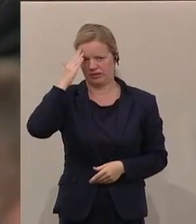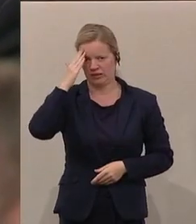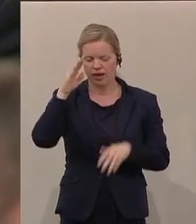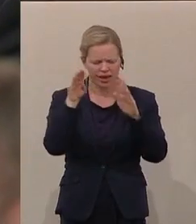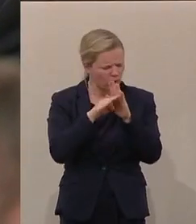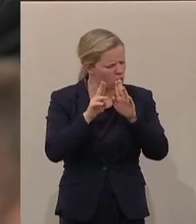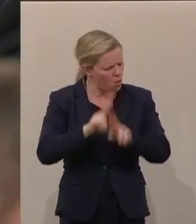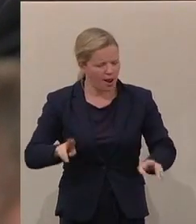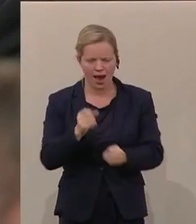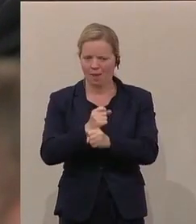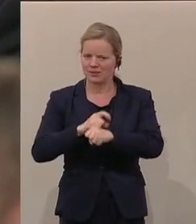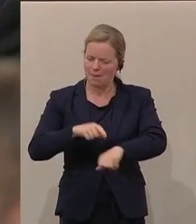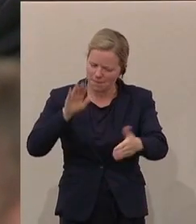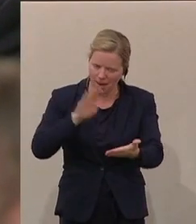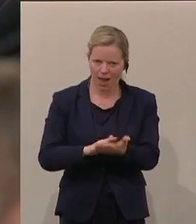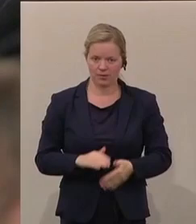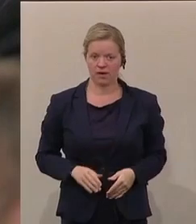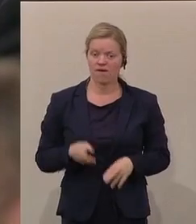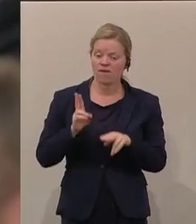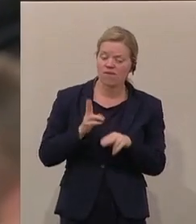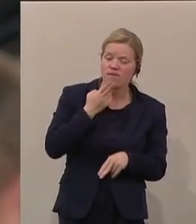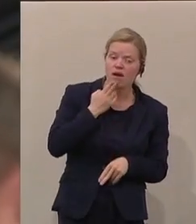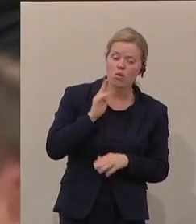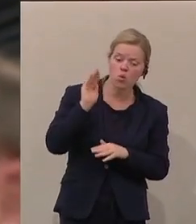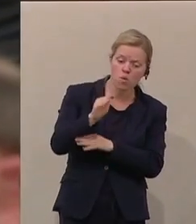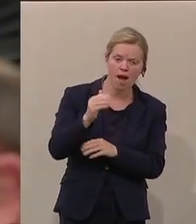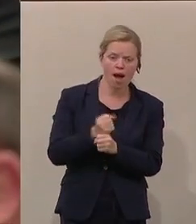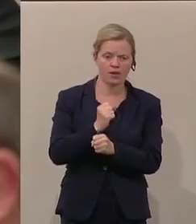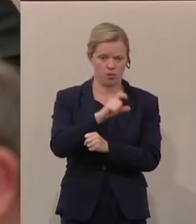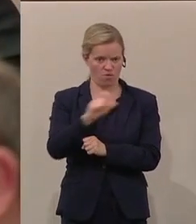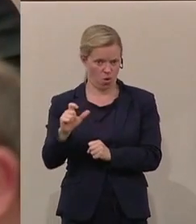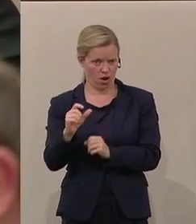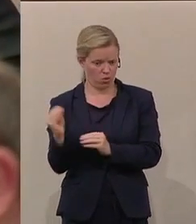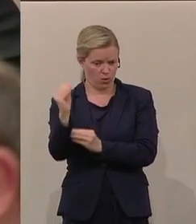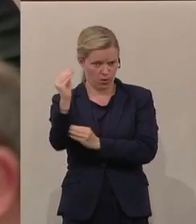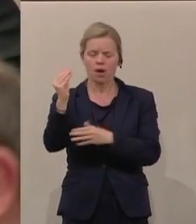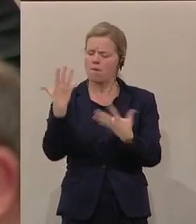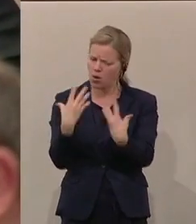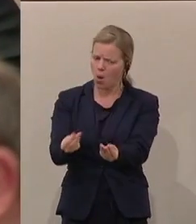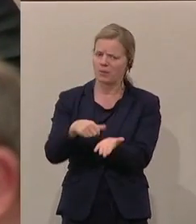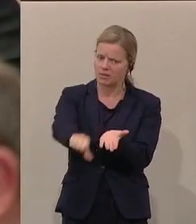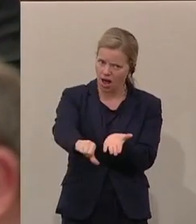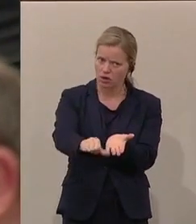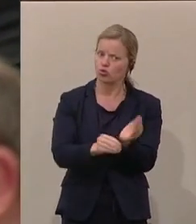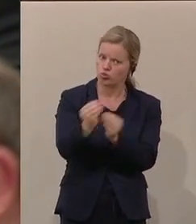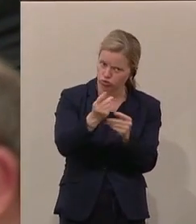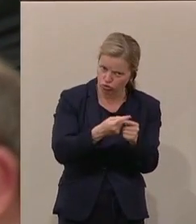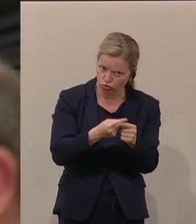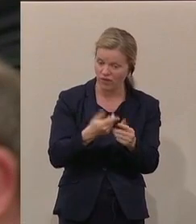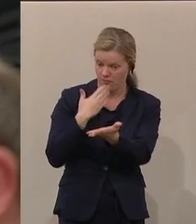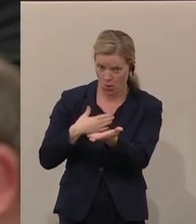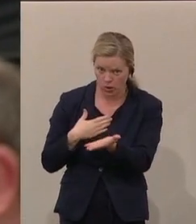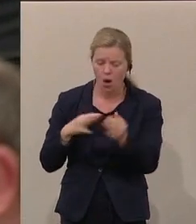die bleibt. Jeder, der mehr arbeitet in der Woche, der bekommt das als Überstunden ausbezahlt, wenn